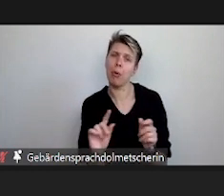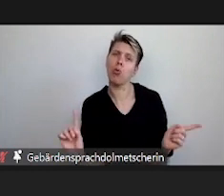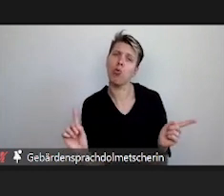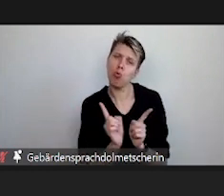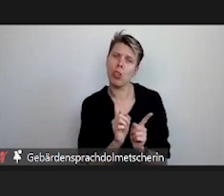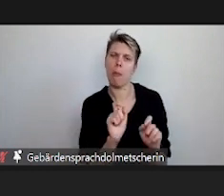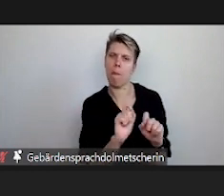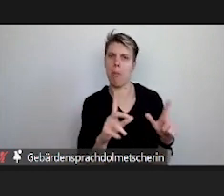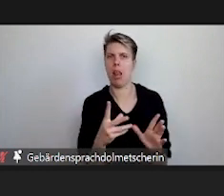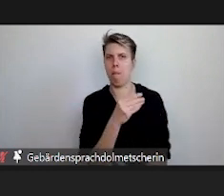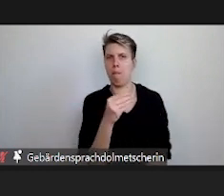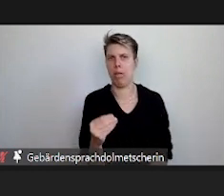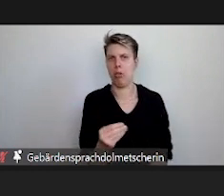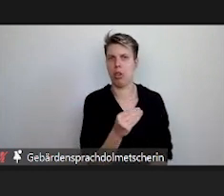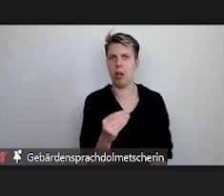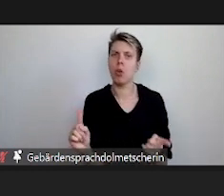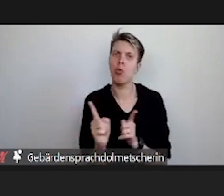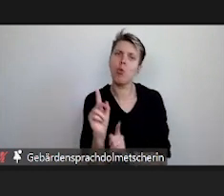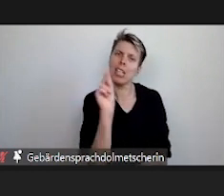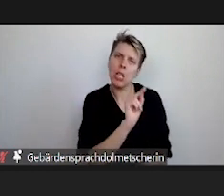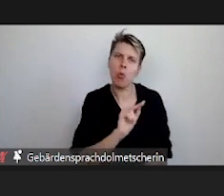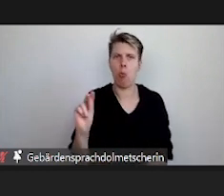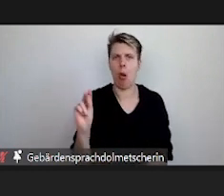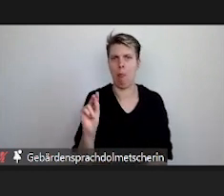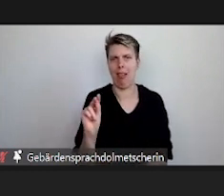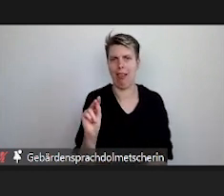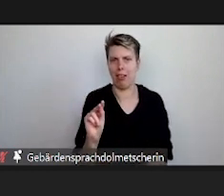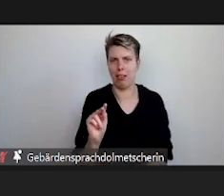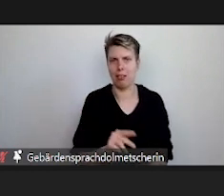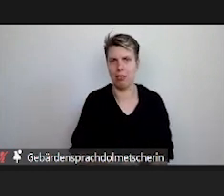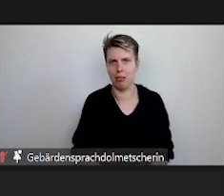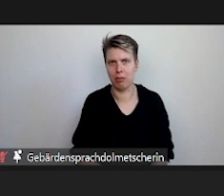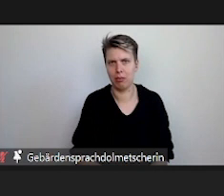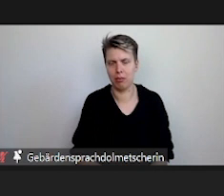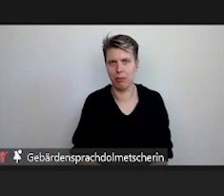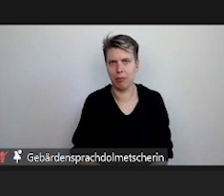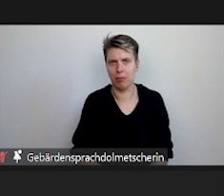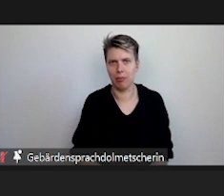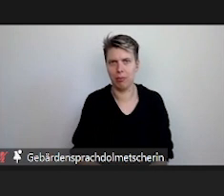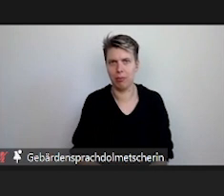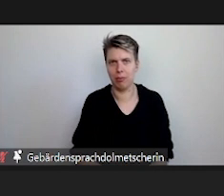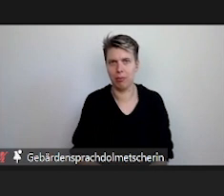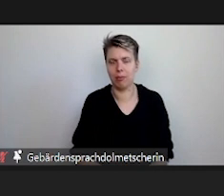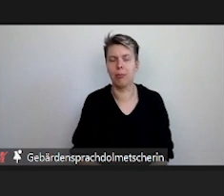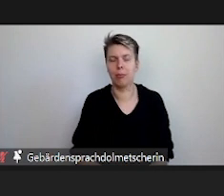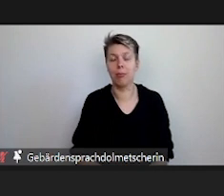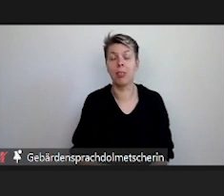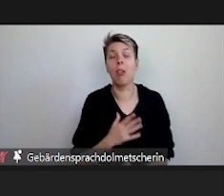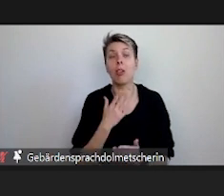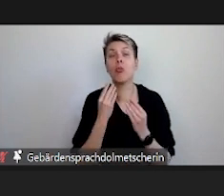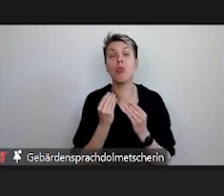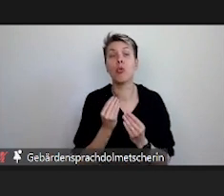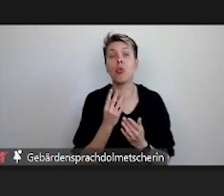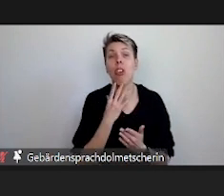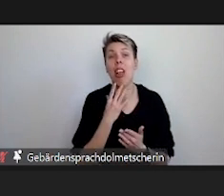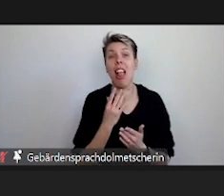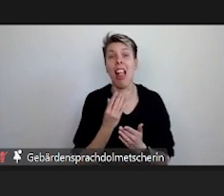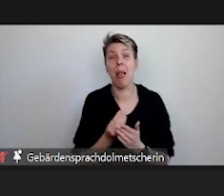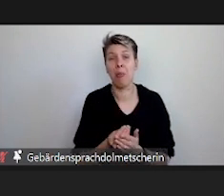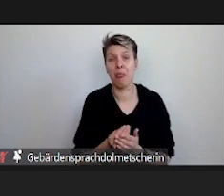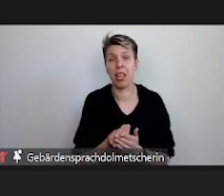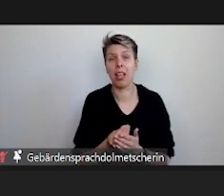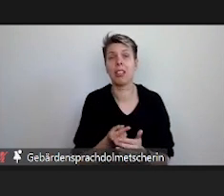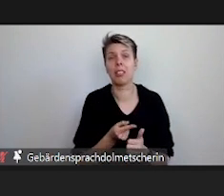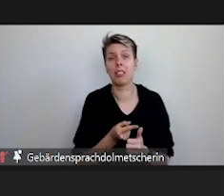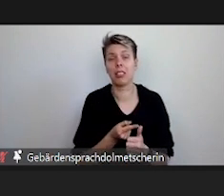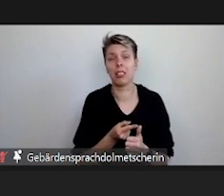zu beschreiben, einen Überblick, einen ersten Eindruck über das Bild zu geben. Was wir auch an dieser Stelle empfehlen würden, ist, man kann durchaus